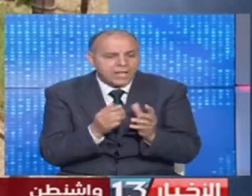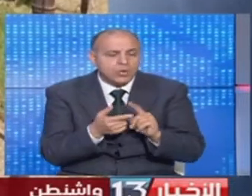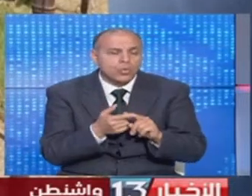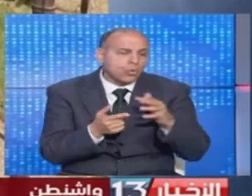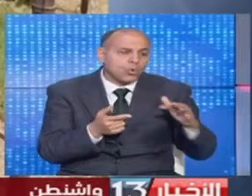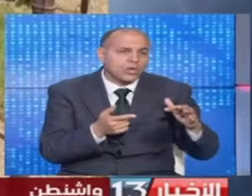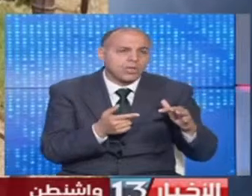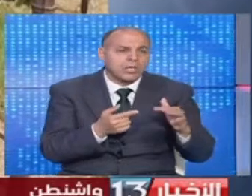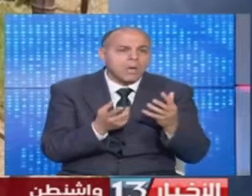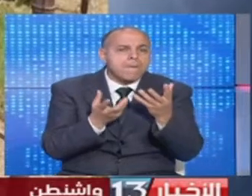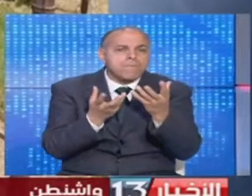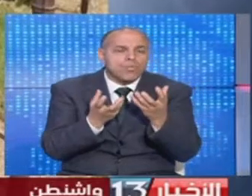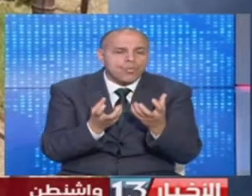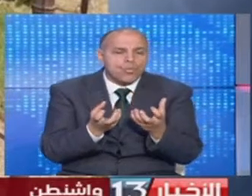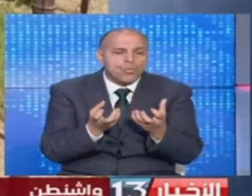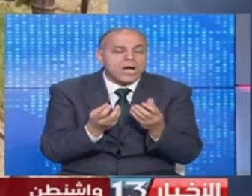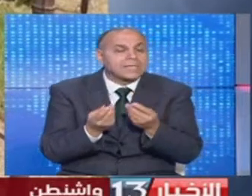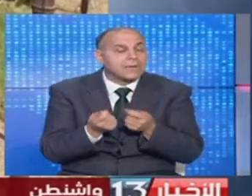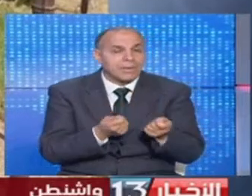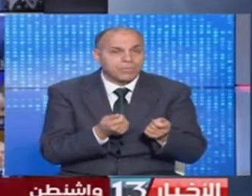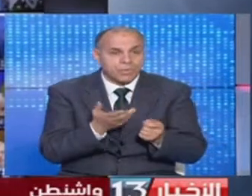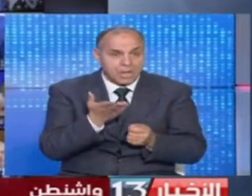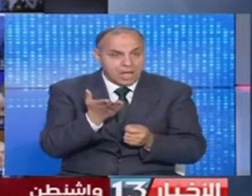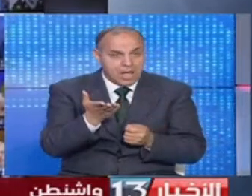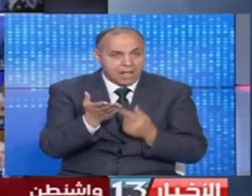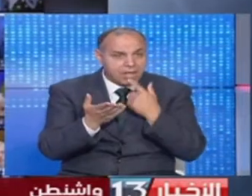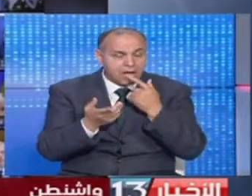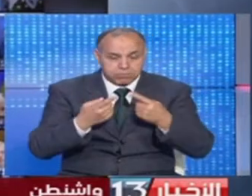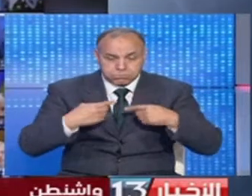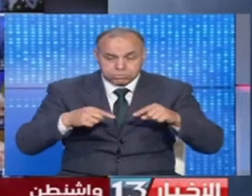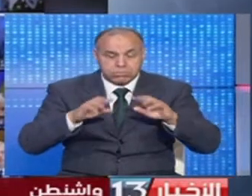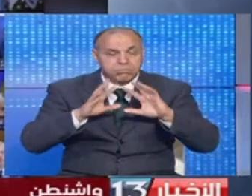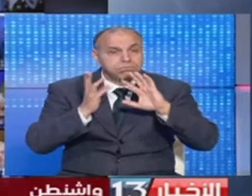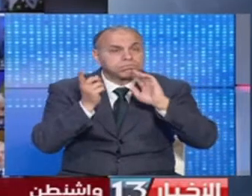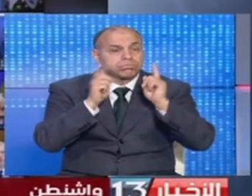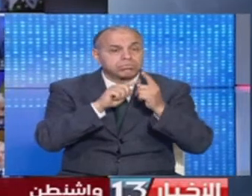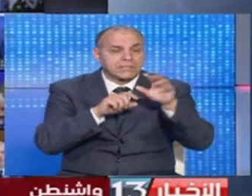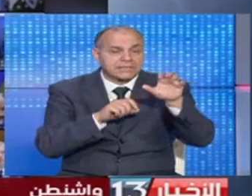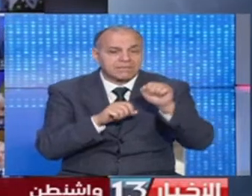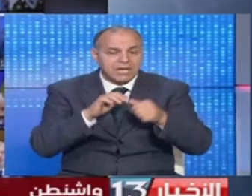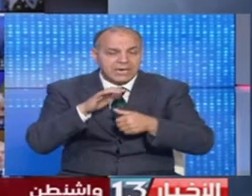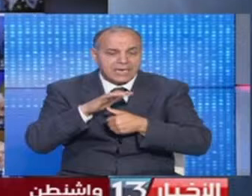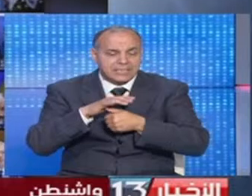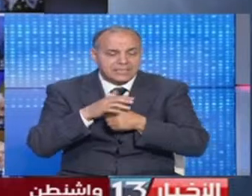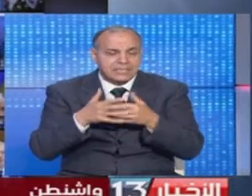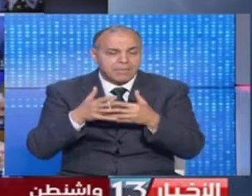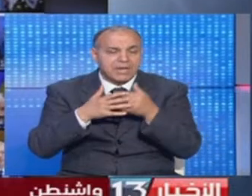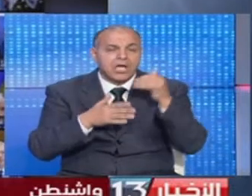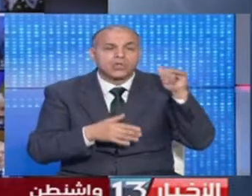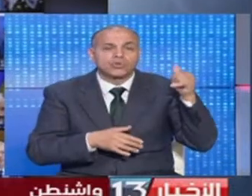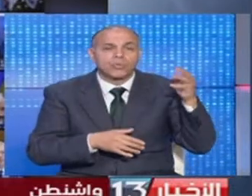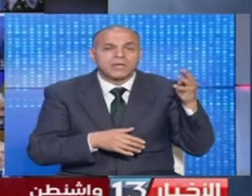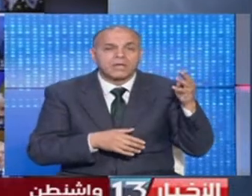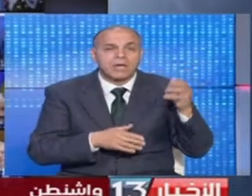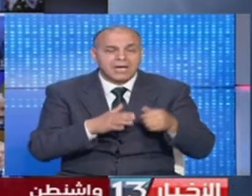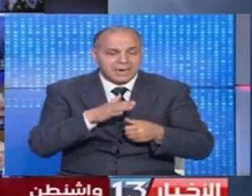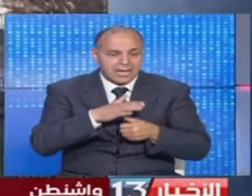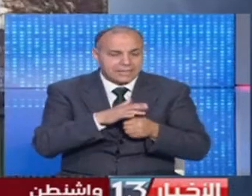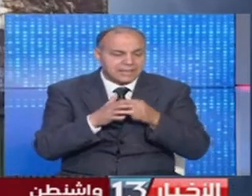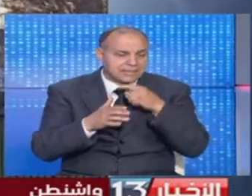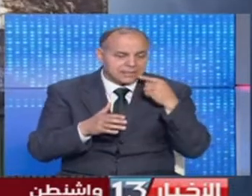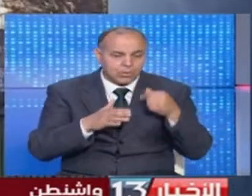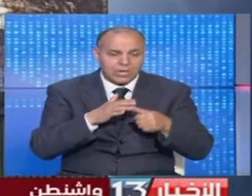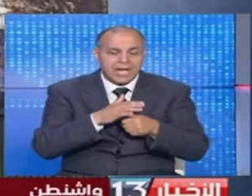من امتصاصها بشكل طبيعي قمه المناخ العالمي التي يستضيفها الرئيس الامريكي جو بايدن بحدود الرئيسين الصيني